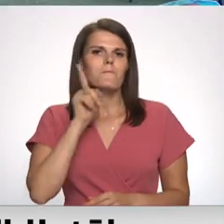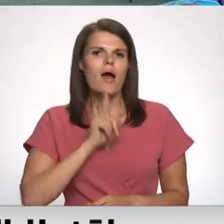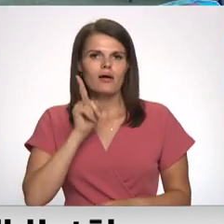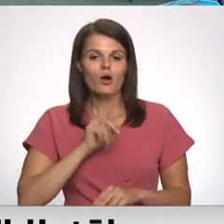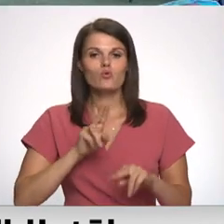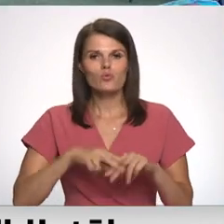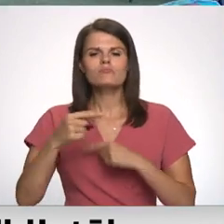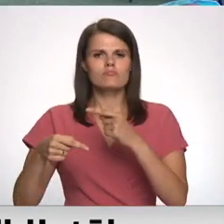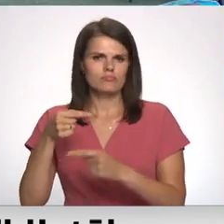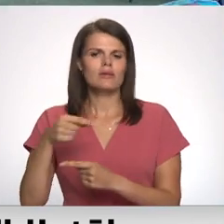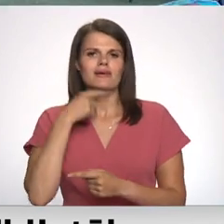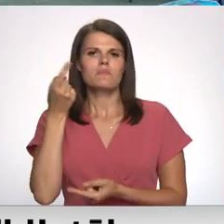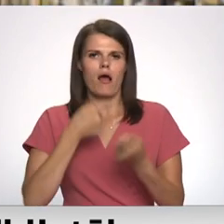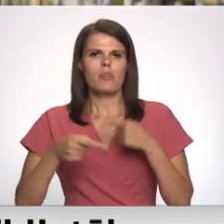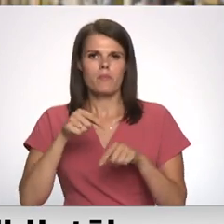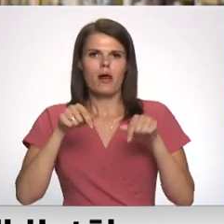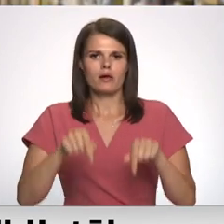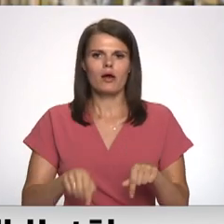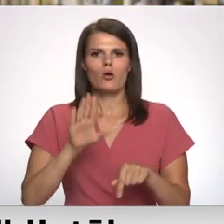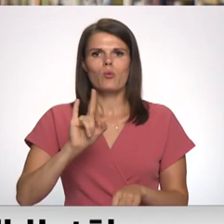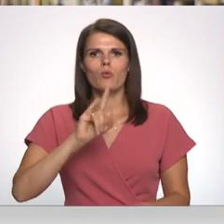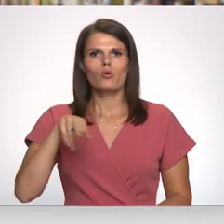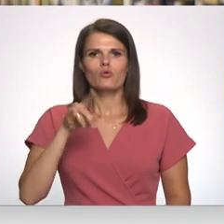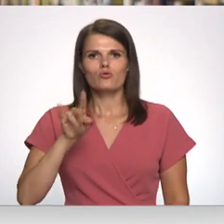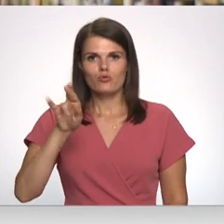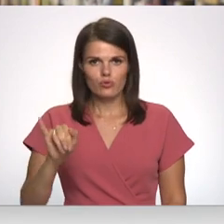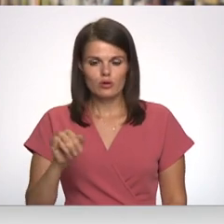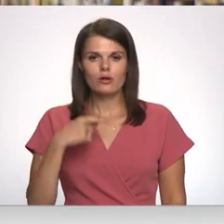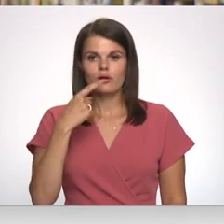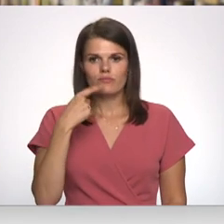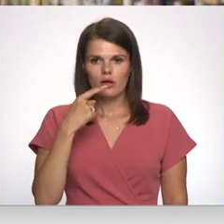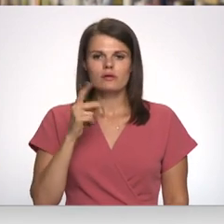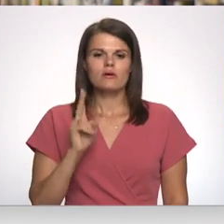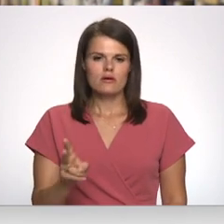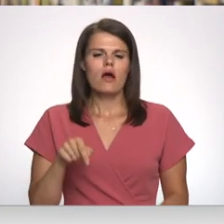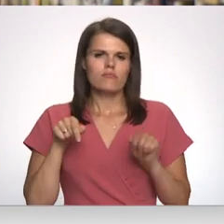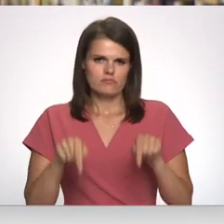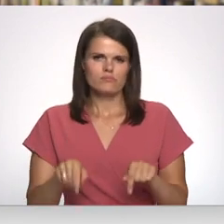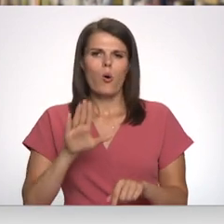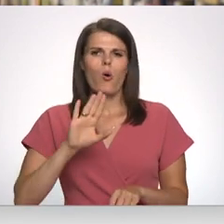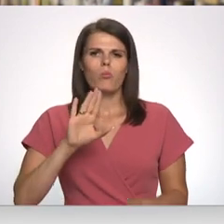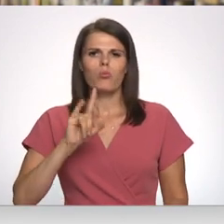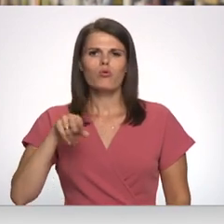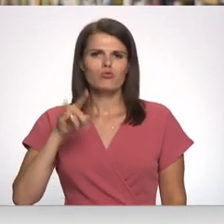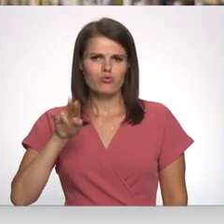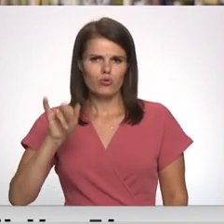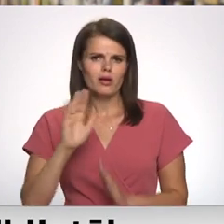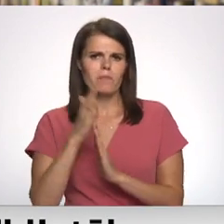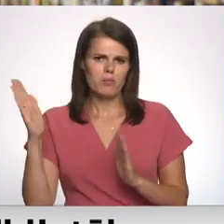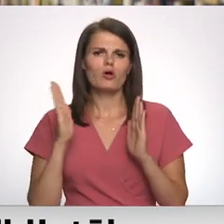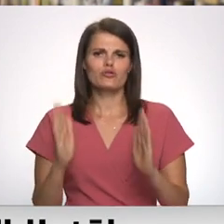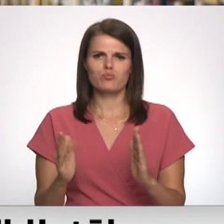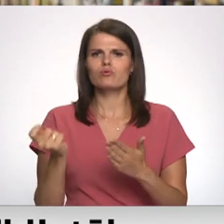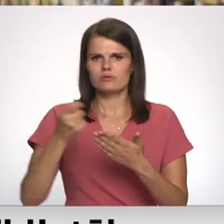laiku bibliotēka atkal būšot Bulduros. Jā, Bulduru bibliotēkas durvis būs slēgtas, es tā domāju, jā. Lai nebūtu šie te